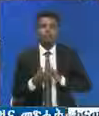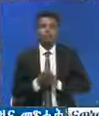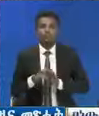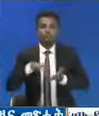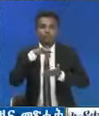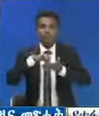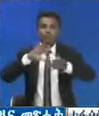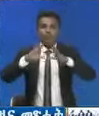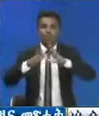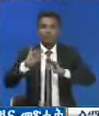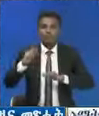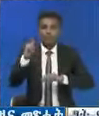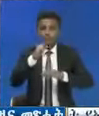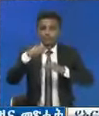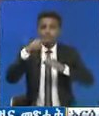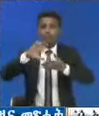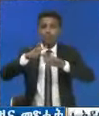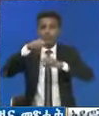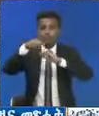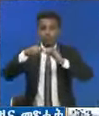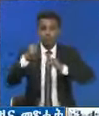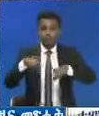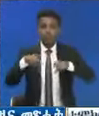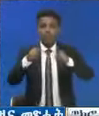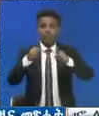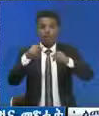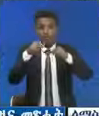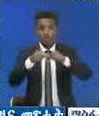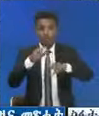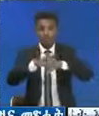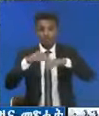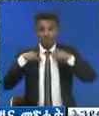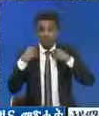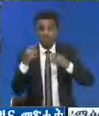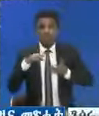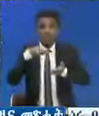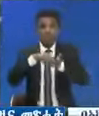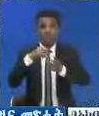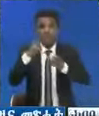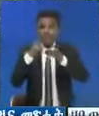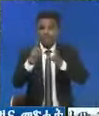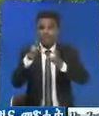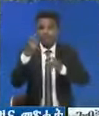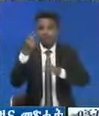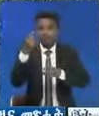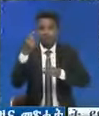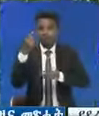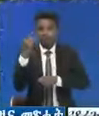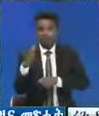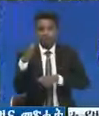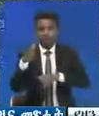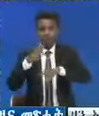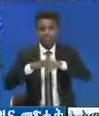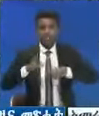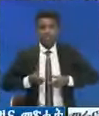በማዕከላዊ ጎንደር ዞን የጎንደር ዙሪያ ወረዳ አርሶ አደሮች በአርሶ አደሩ ጓሮ ተወስኖ የሚታየውን የቋሚ አትክልትና ፍራፍሬ ልማት ወደ ማሳቸው በማስፋት